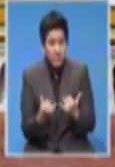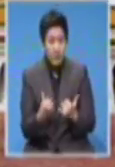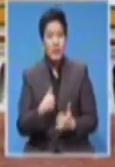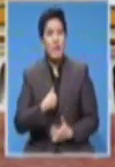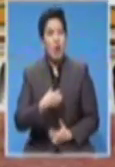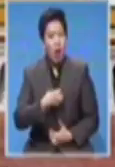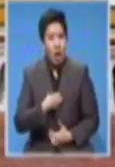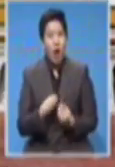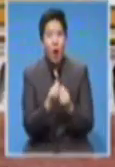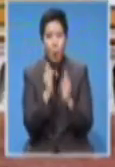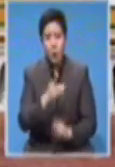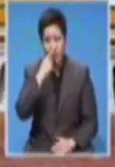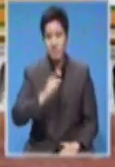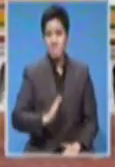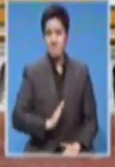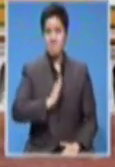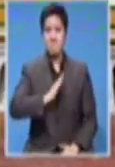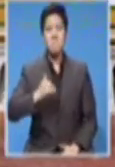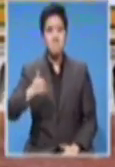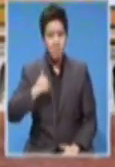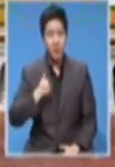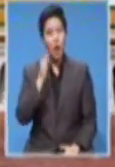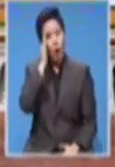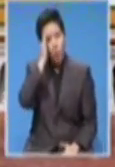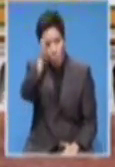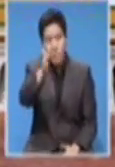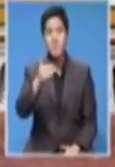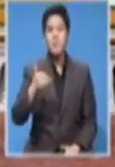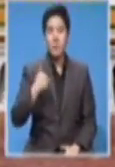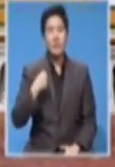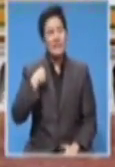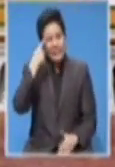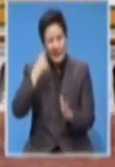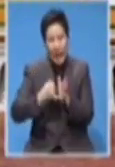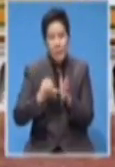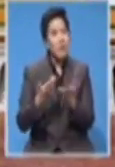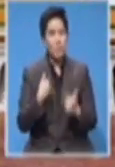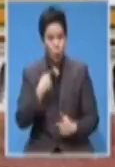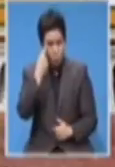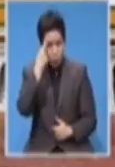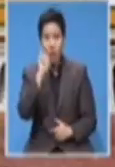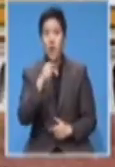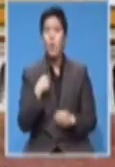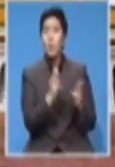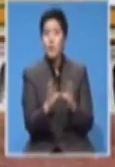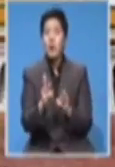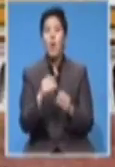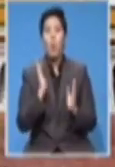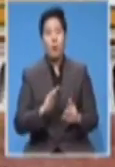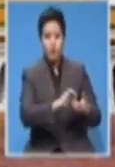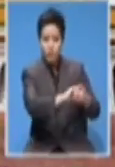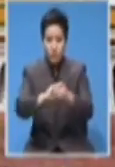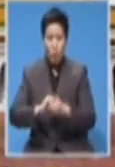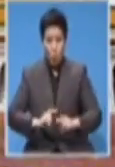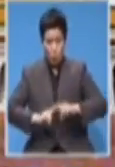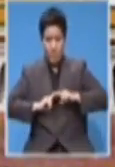มต้องการให้คนไทยมีศักดิ์ศรีมีอนาคตผมไม่เคยคิดว่าทุกอย่างมันจะง่ายแต่ก็เชื่อว่าถ้าทุกคนร่วมมือกันมองข้ามผลประโยชน์ส่วน